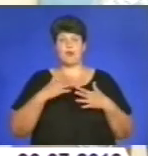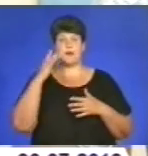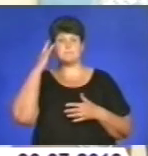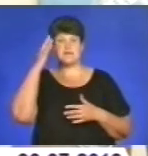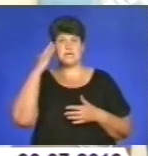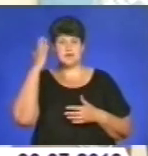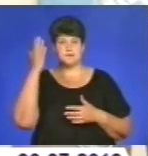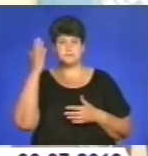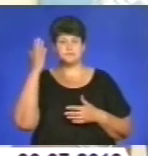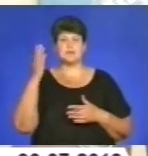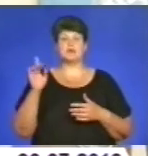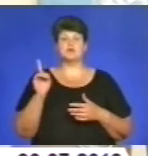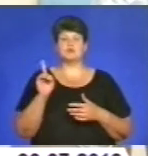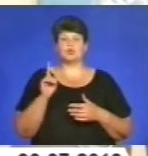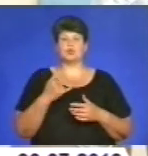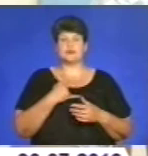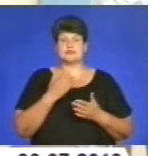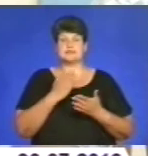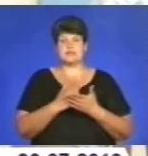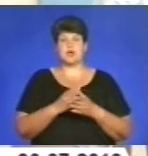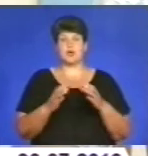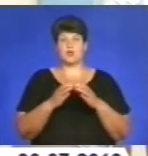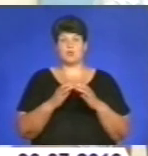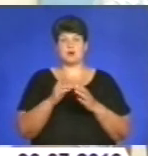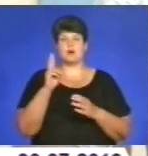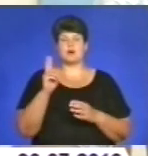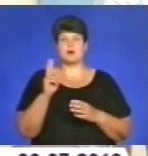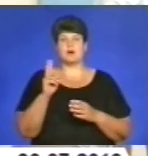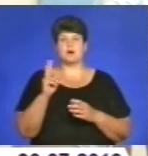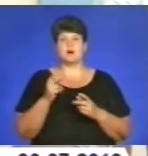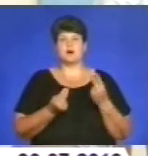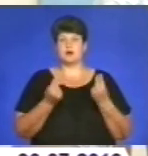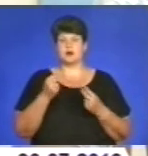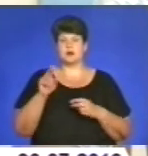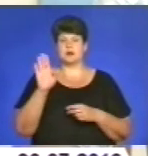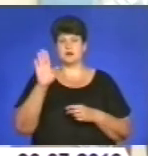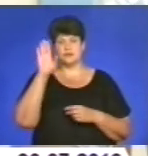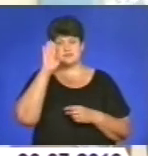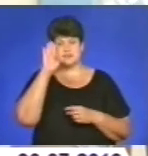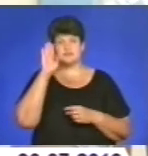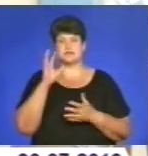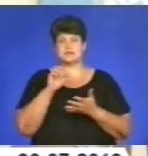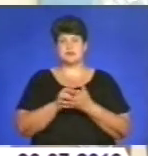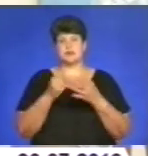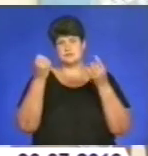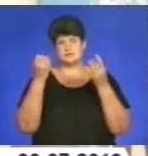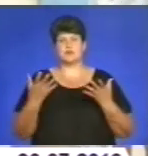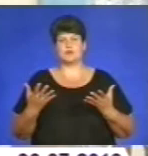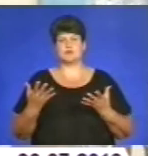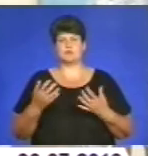що у нас є така група «Костяк» гравців, які займаються регбі просто так. Ми